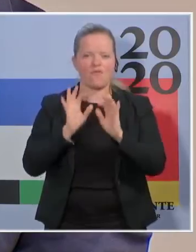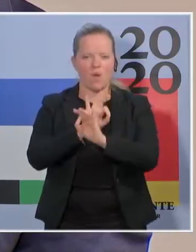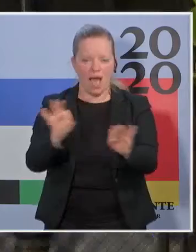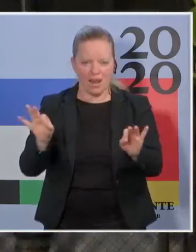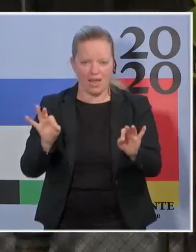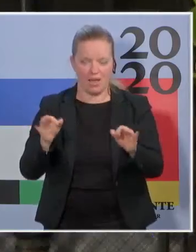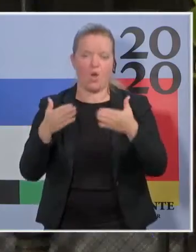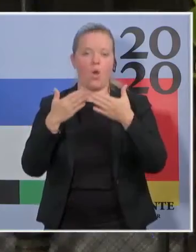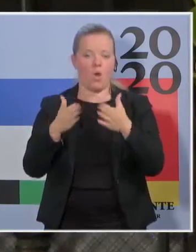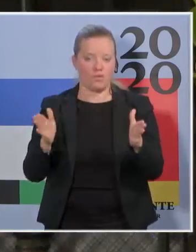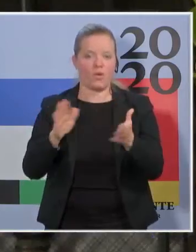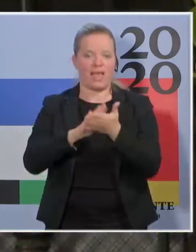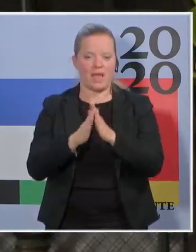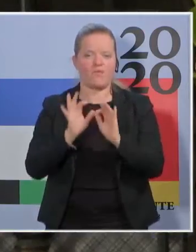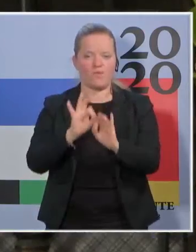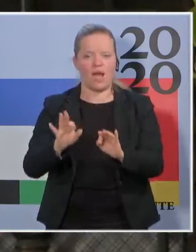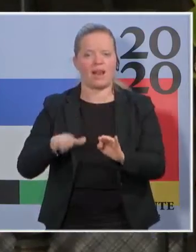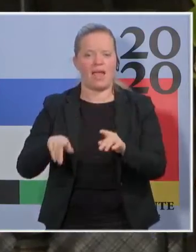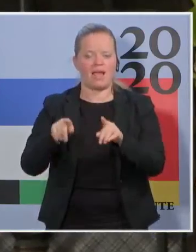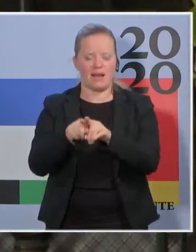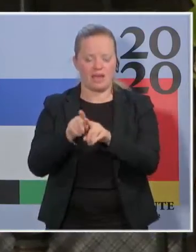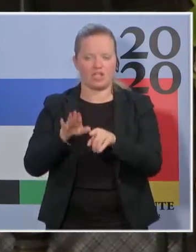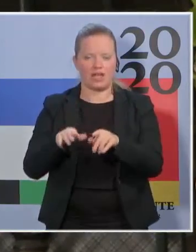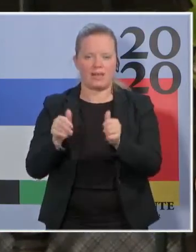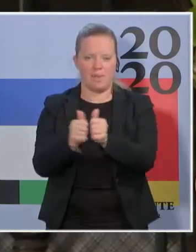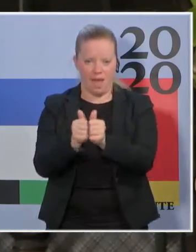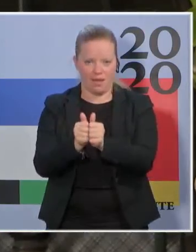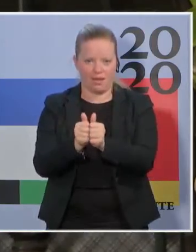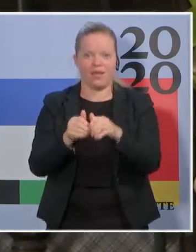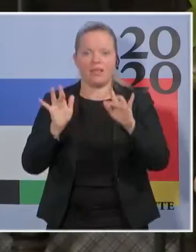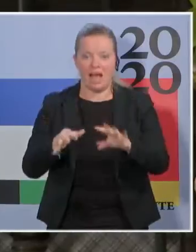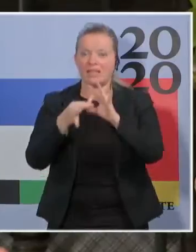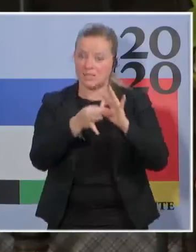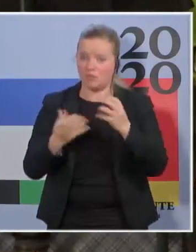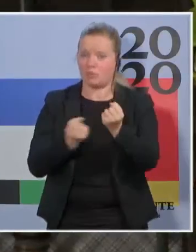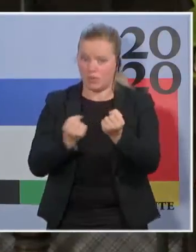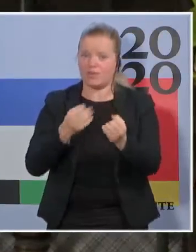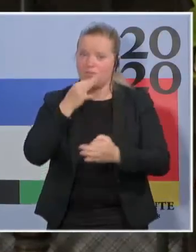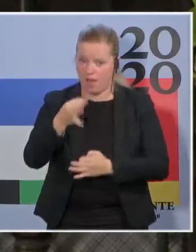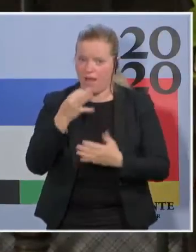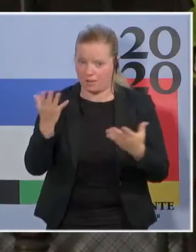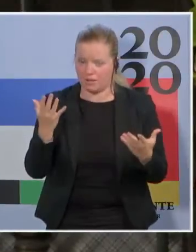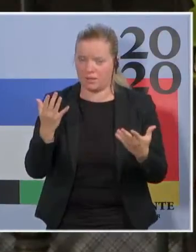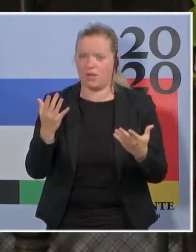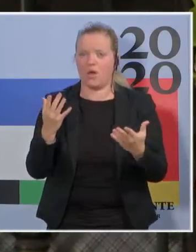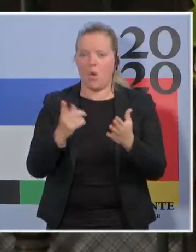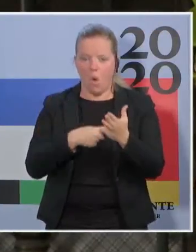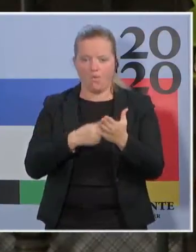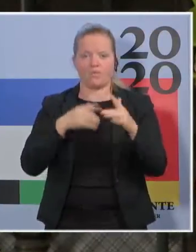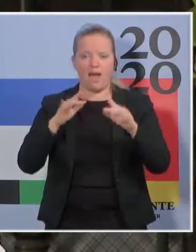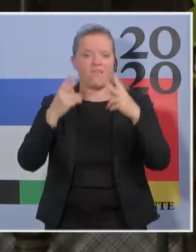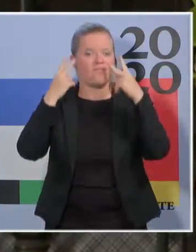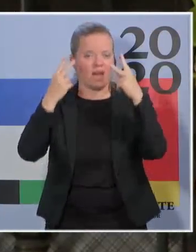für gleichgeschlechtliche Paare anlangt. Es sind natürlich gesellschaftspolitische Fragen, die oft sehr oft Werteentscheidungen